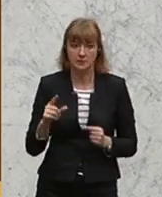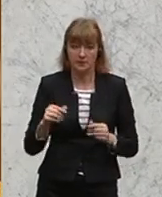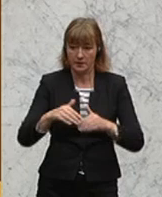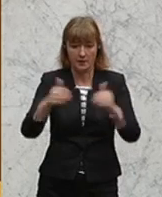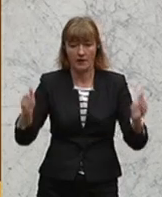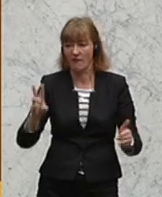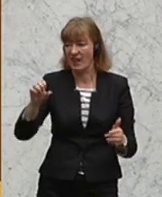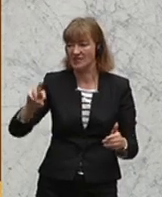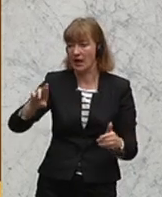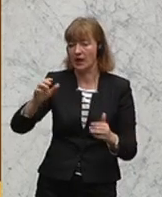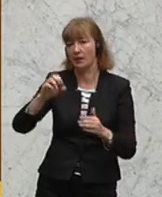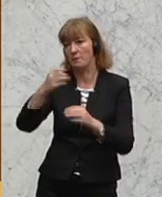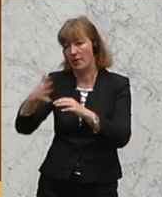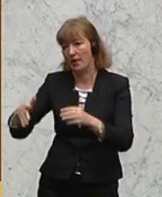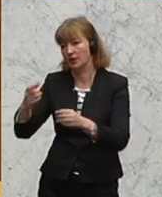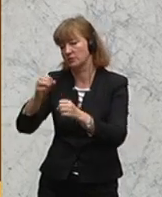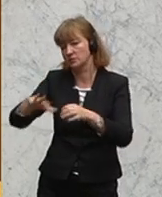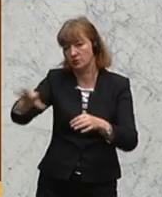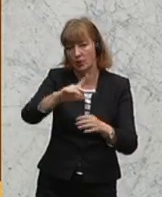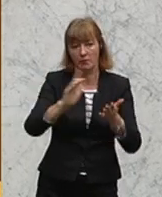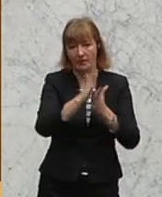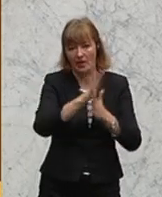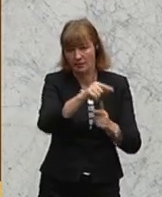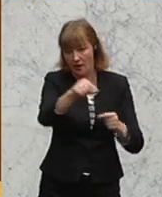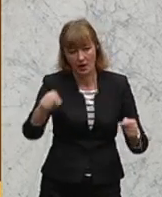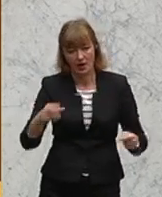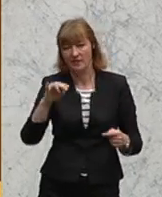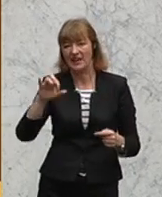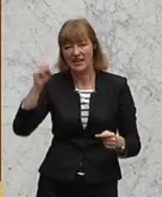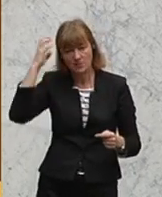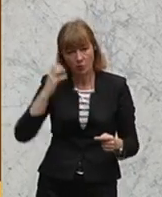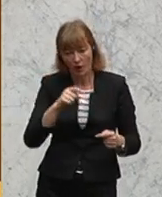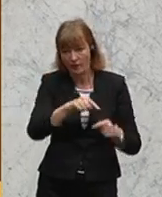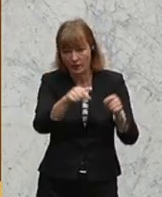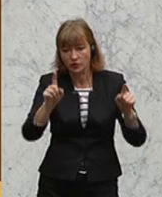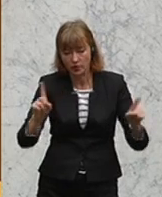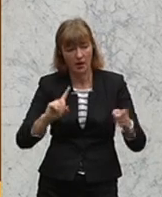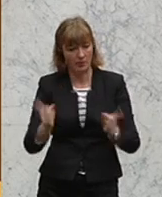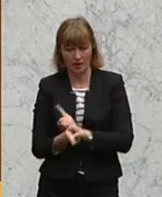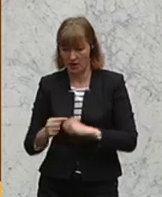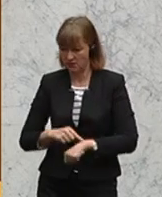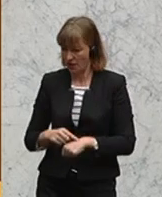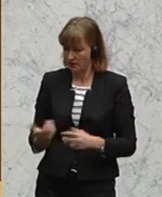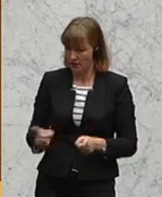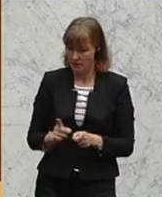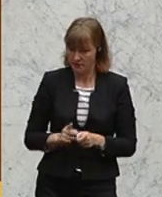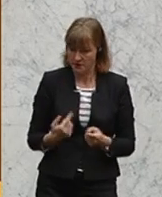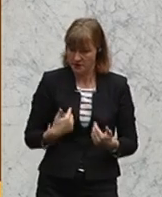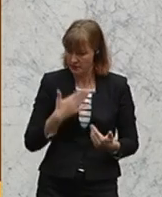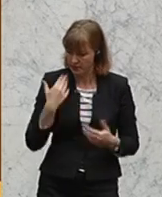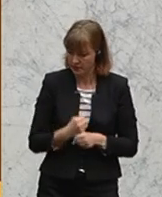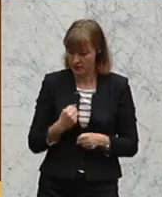sind am Walserberg, am Spielberg, am Brenner, Nickelsdorf. Aber gleichzeitig, dass wir nicht den Schritt getan